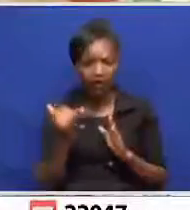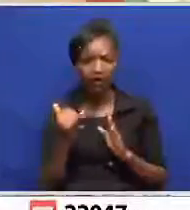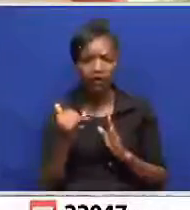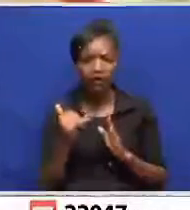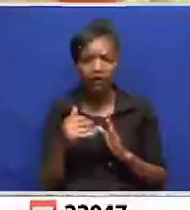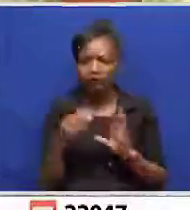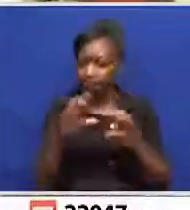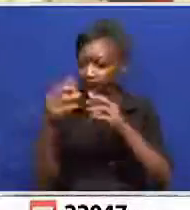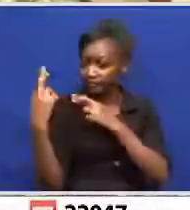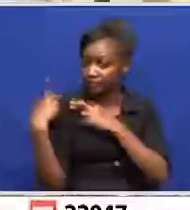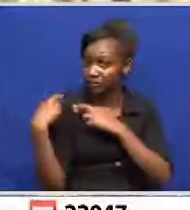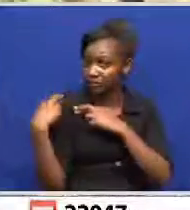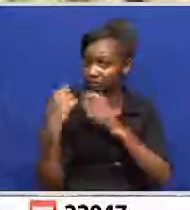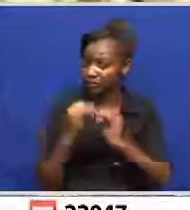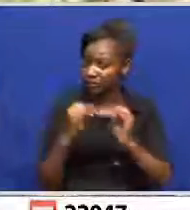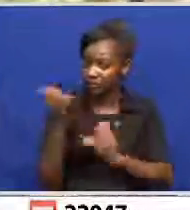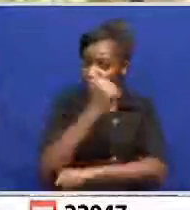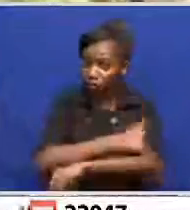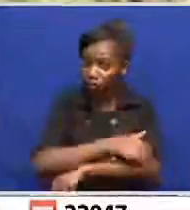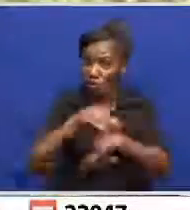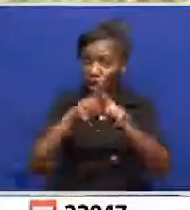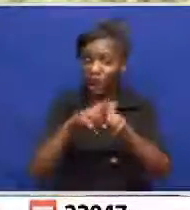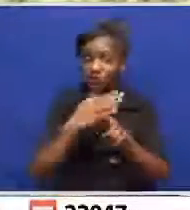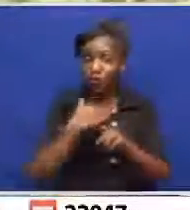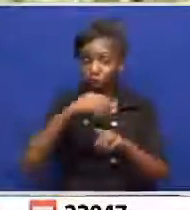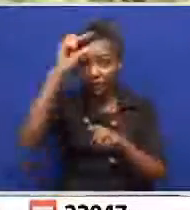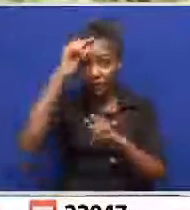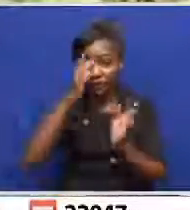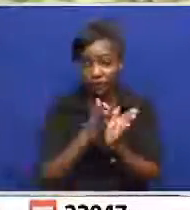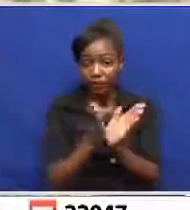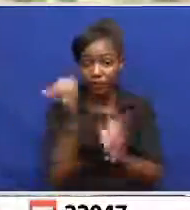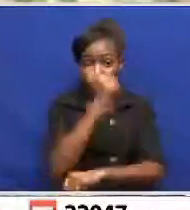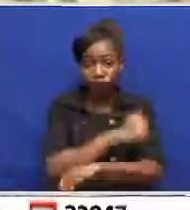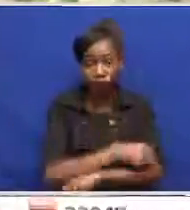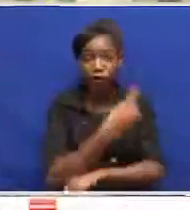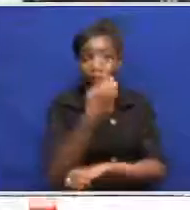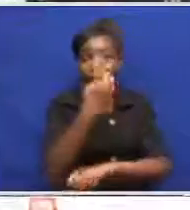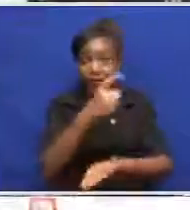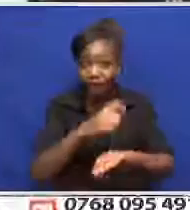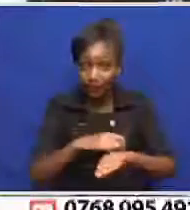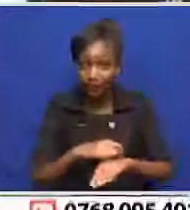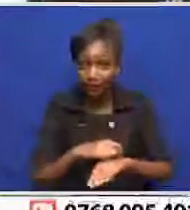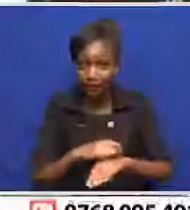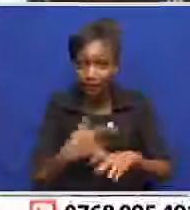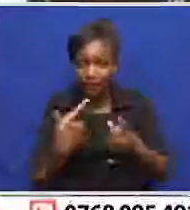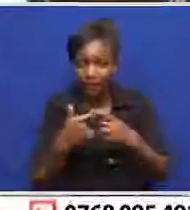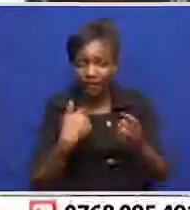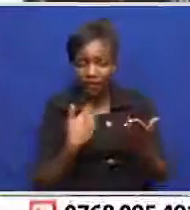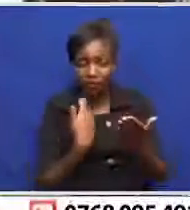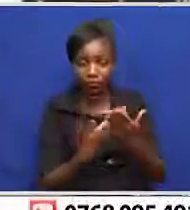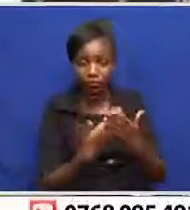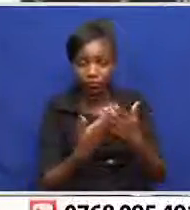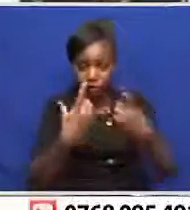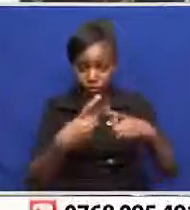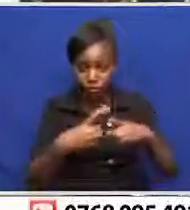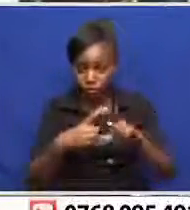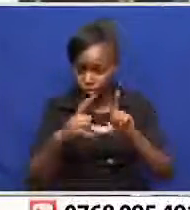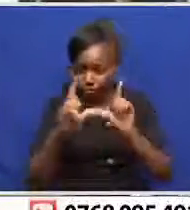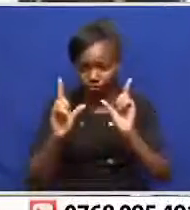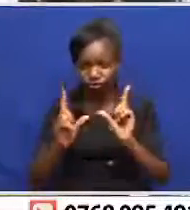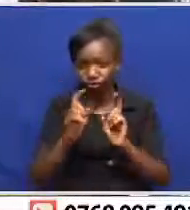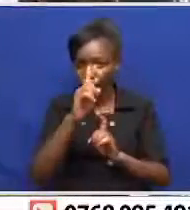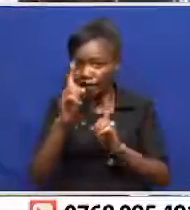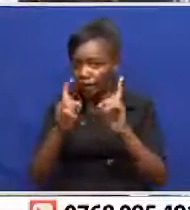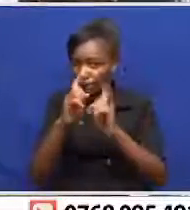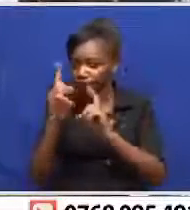shule walu hawa aidha wana itaka serikali kuua shule kwa wakati mmoja kinyume na pendek la kuwu watain wa kidato cha nne